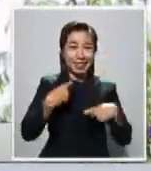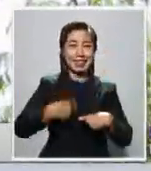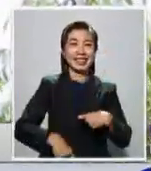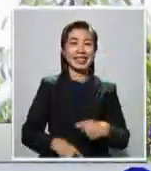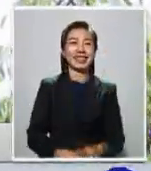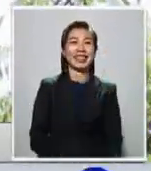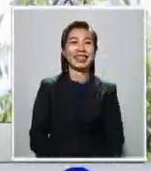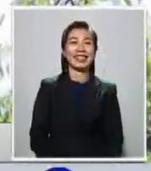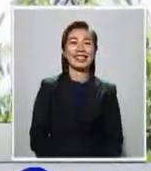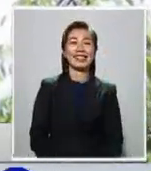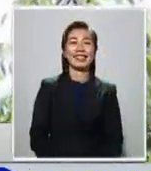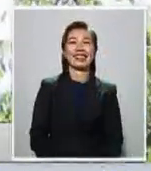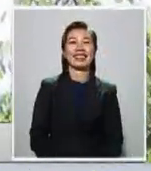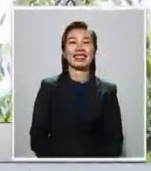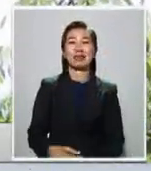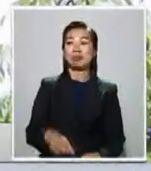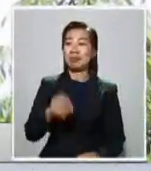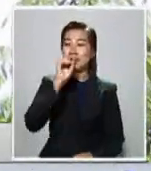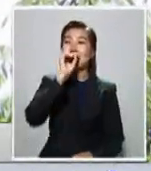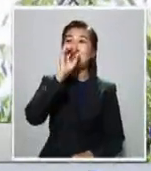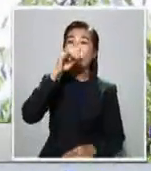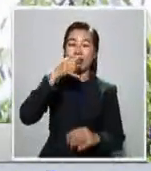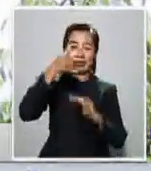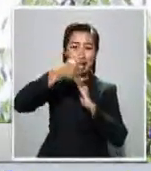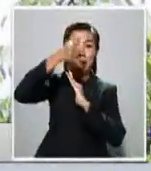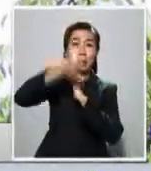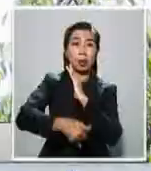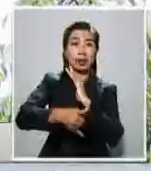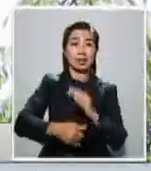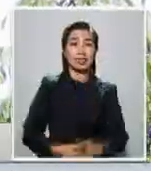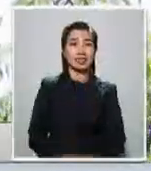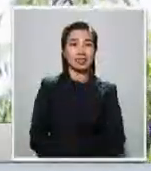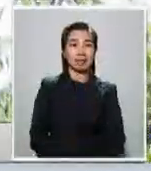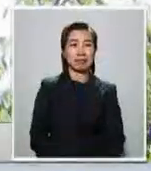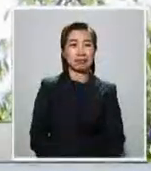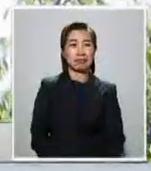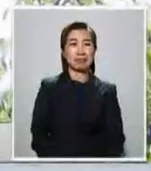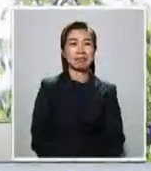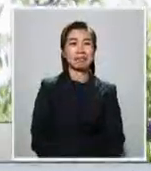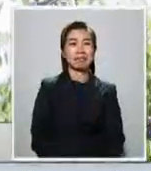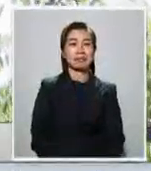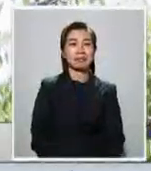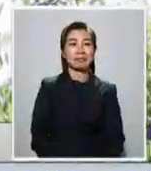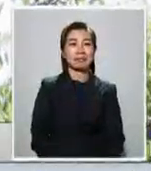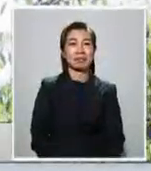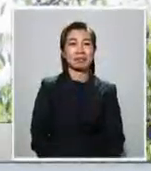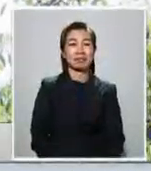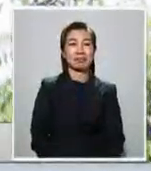ฮะกระโดดก็